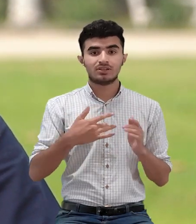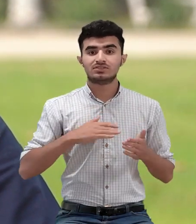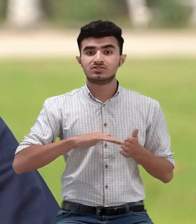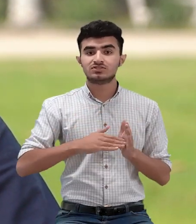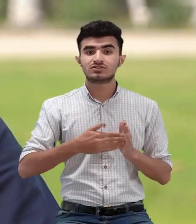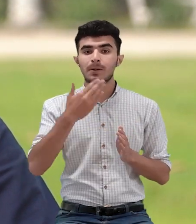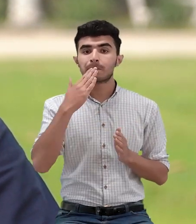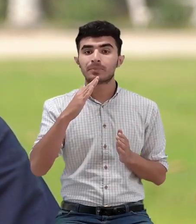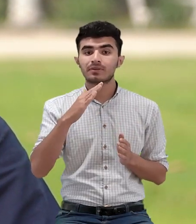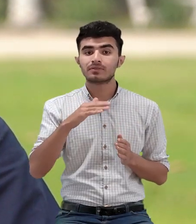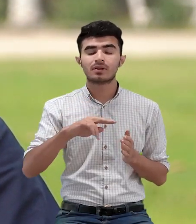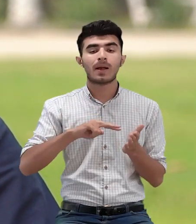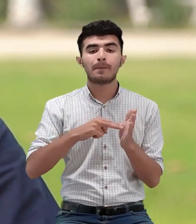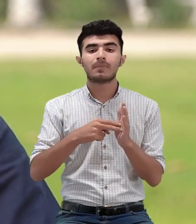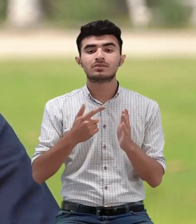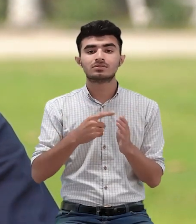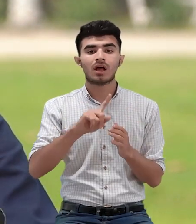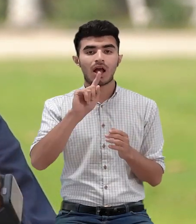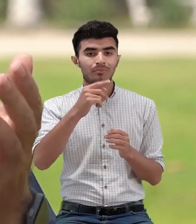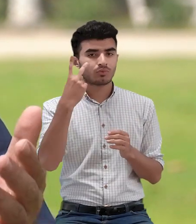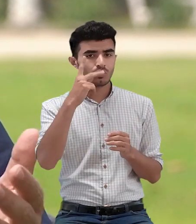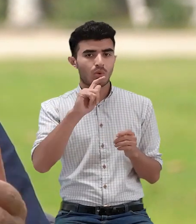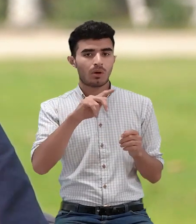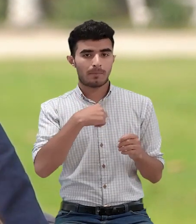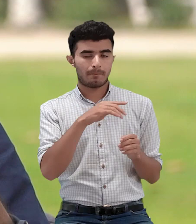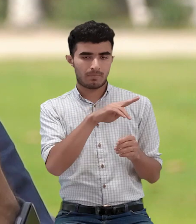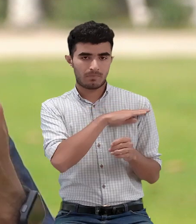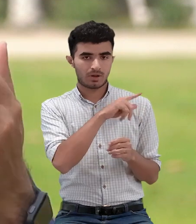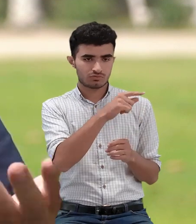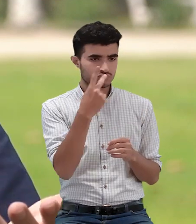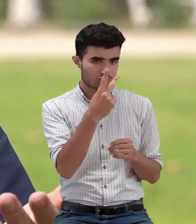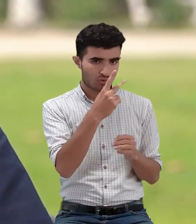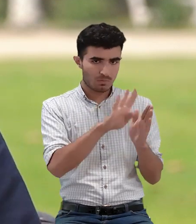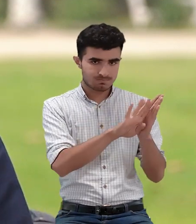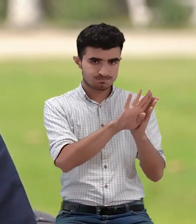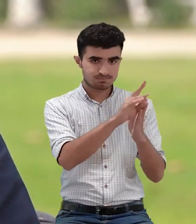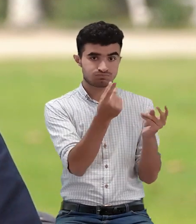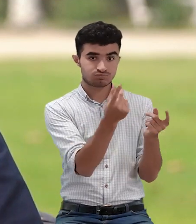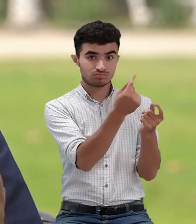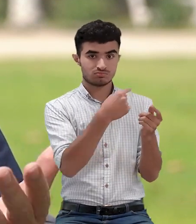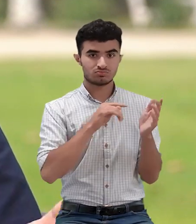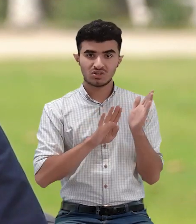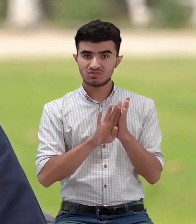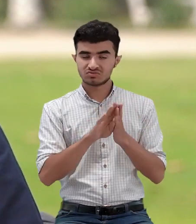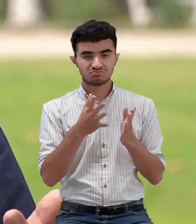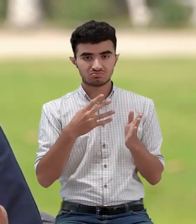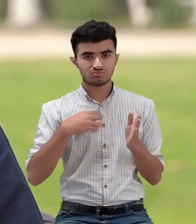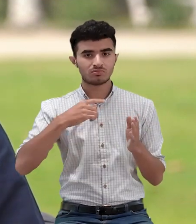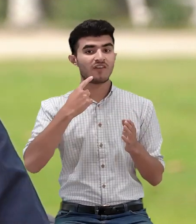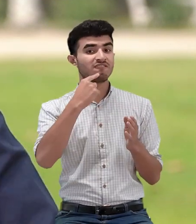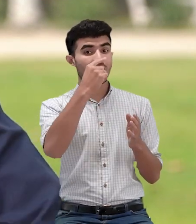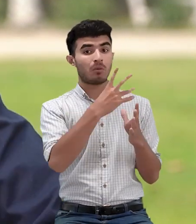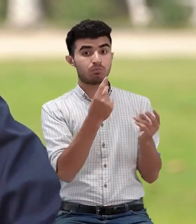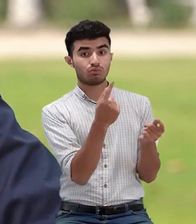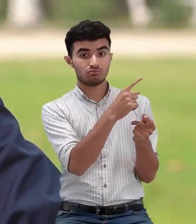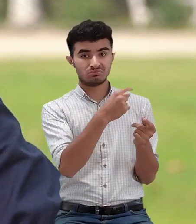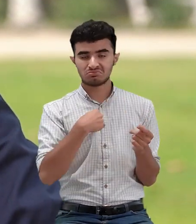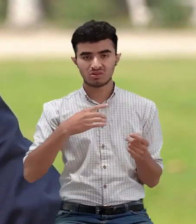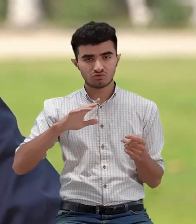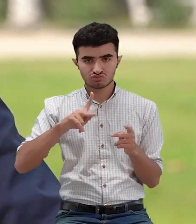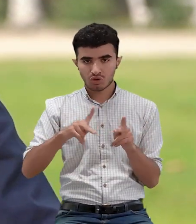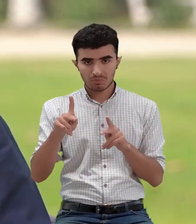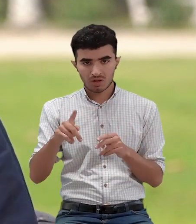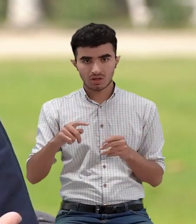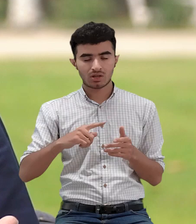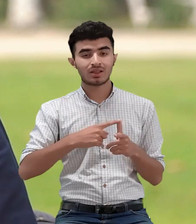का मतलब है कि मैं जब आपको देखूं कि आप मुझसे ज़्यादा तरक्की कर रहे हैं, आपके पास ज़्यादा वेल्थ है, आपके पास ज़्यादा फेमस ज़्यादा हो गए हैं,